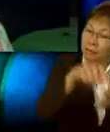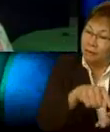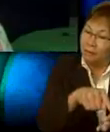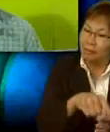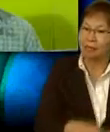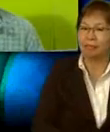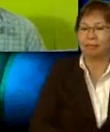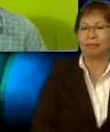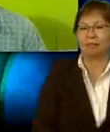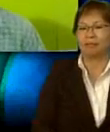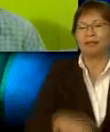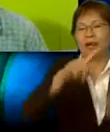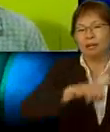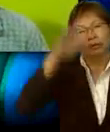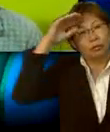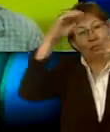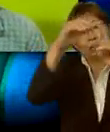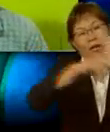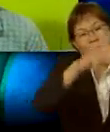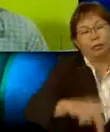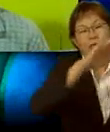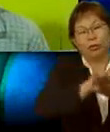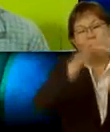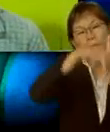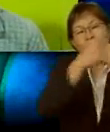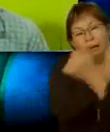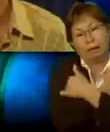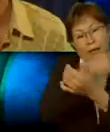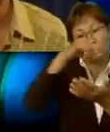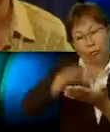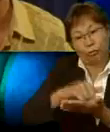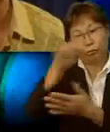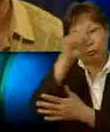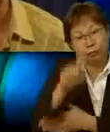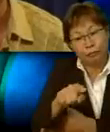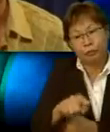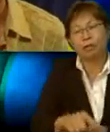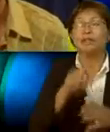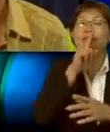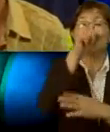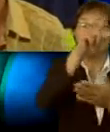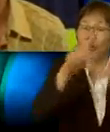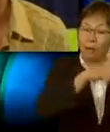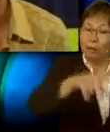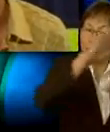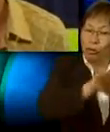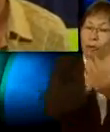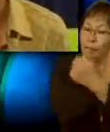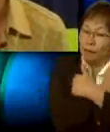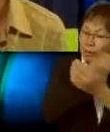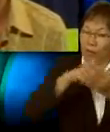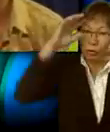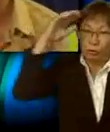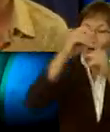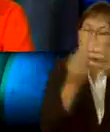ini. Apa tujuan kempen sekolah penyayang tu? Sebenarnya, kempen sekolah penyayang ni